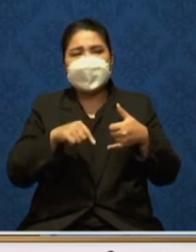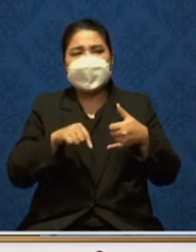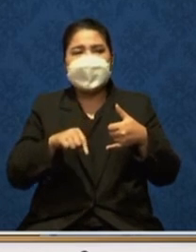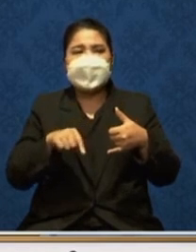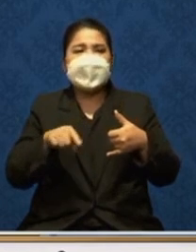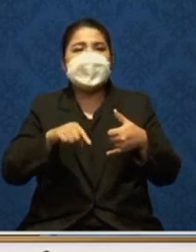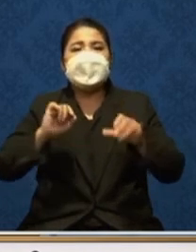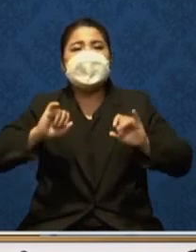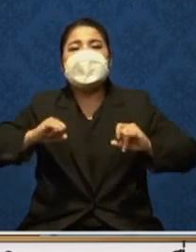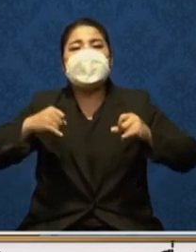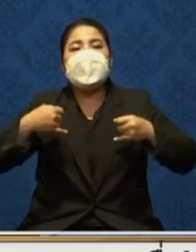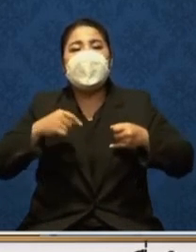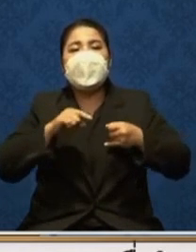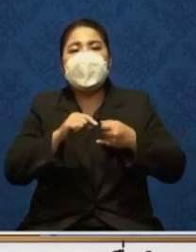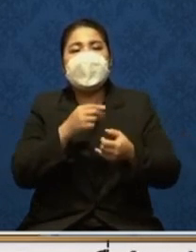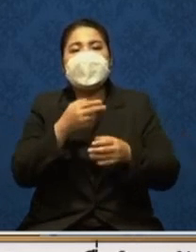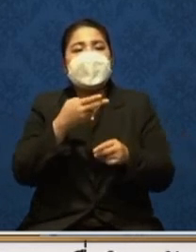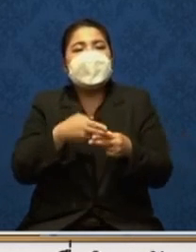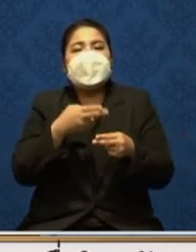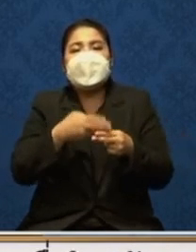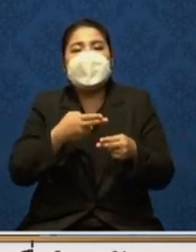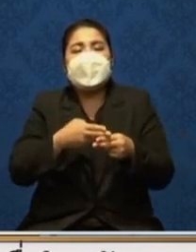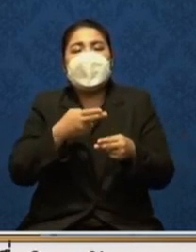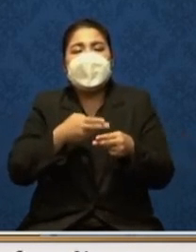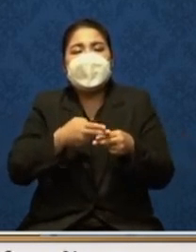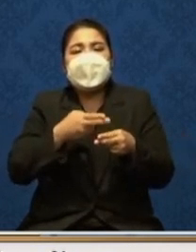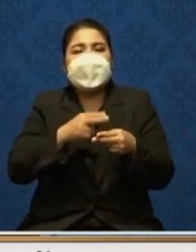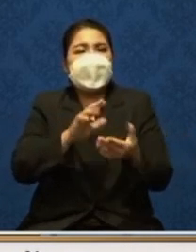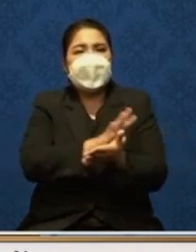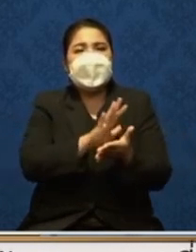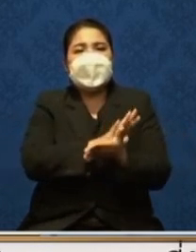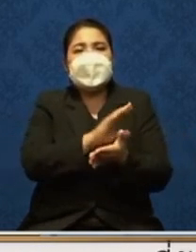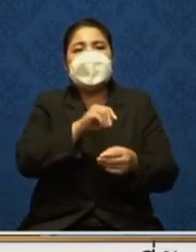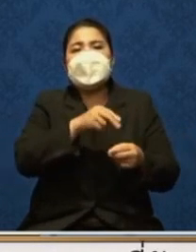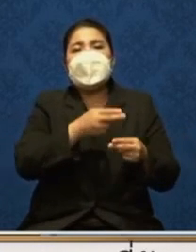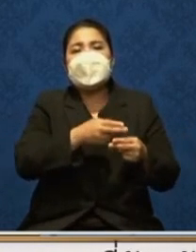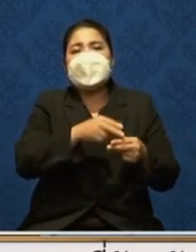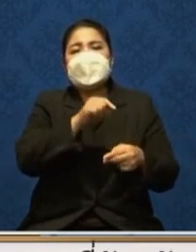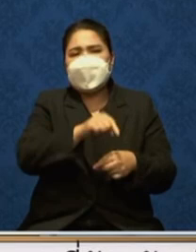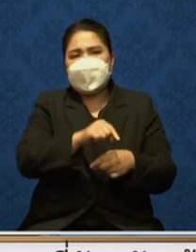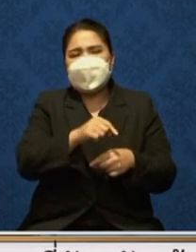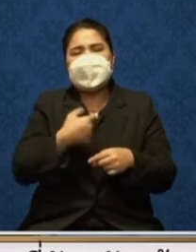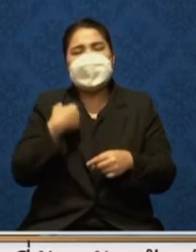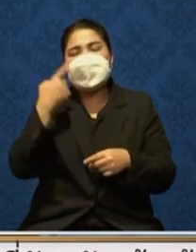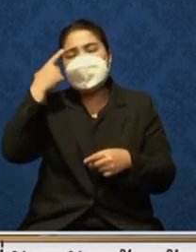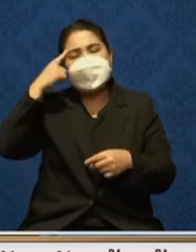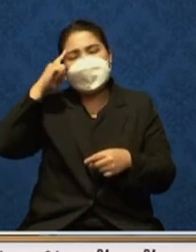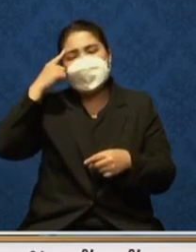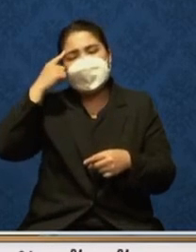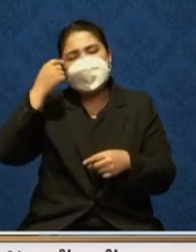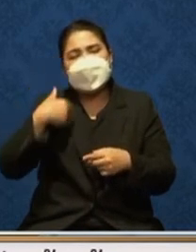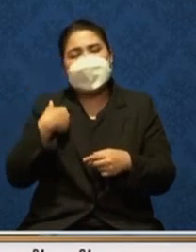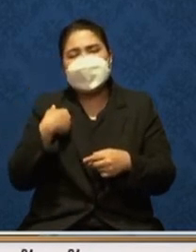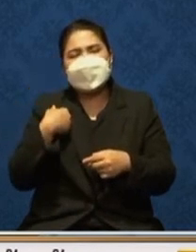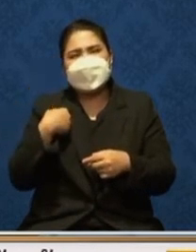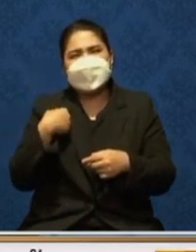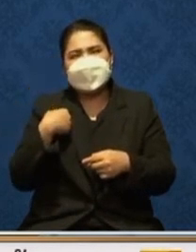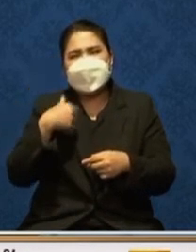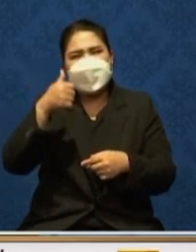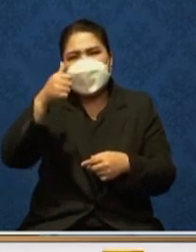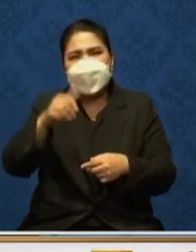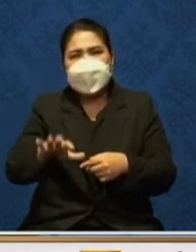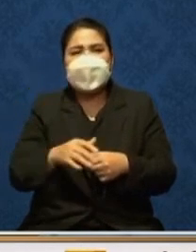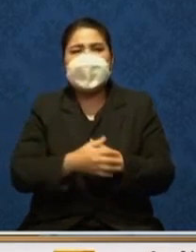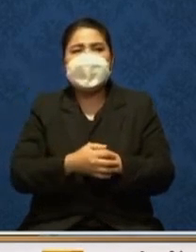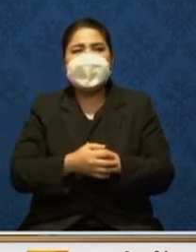เป็นแ่เจ้าของใเอกสารเทานั้นทำเอกสารเงแบบนี้ผมวามัโจ Gobierno เค้กล Griffin. ไม่น่าเปไปได้ครัความเปไปได้ที่